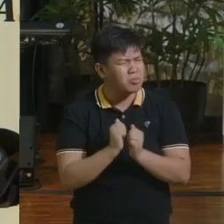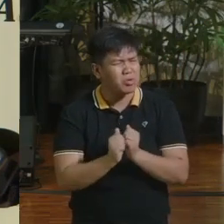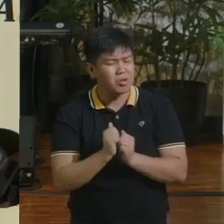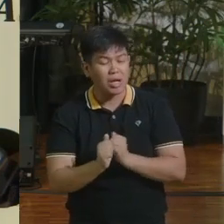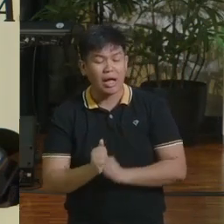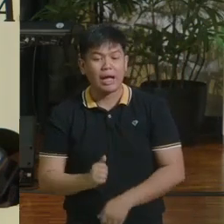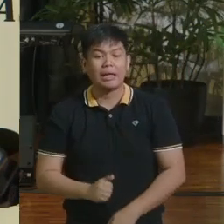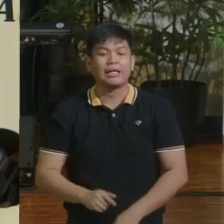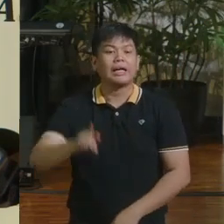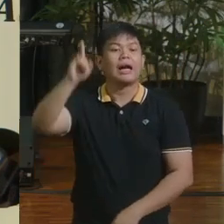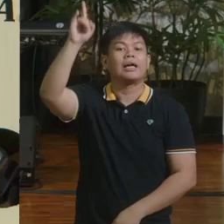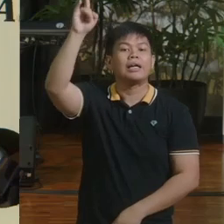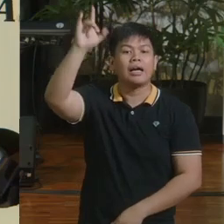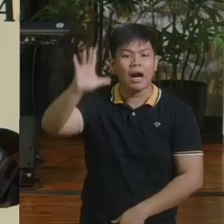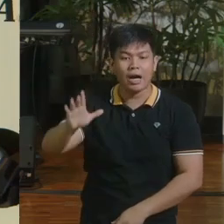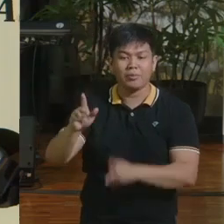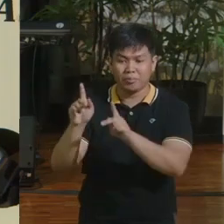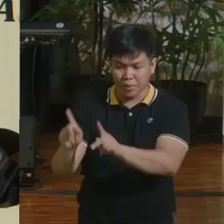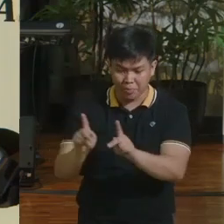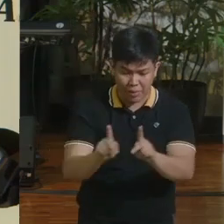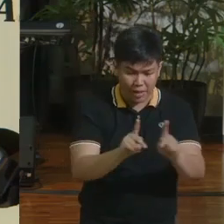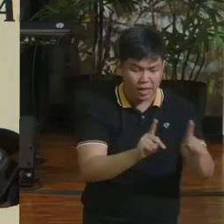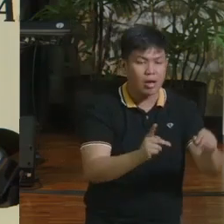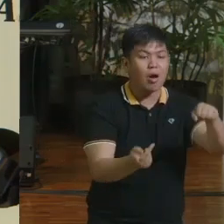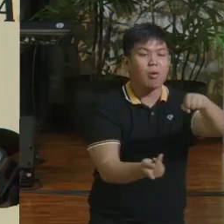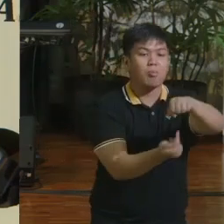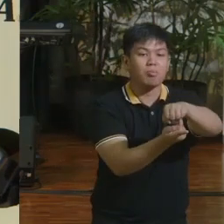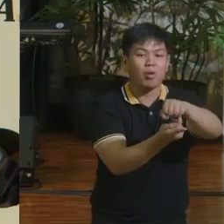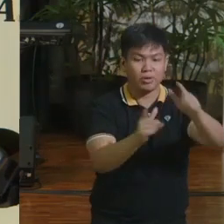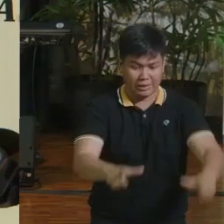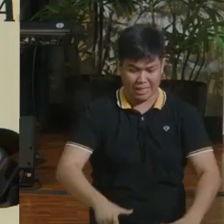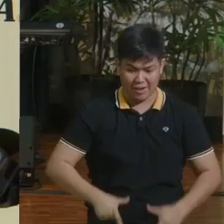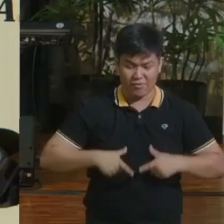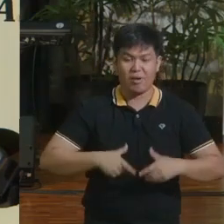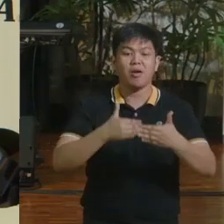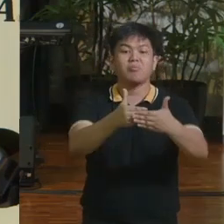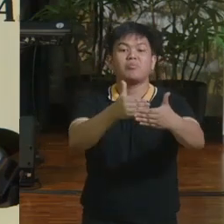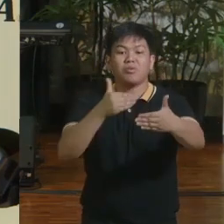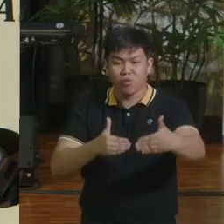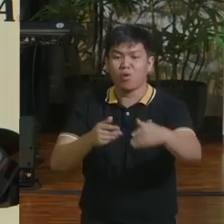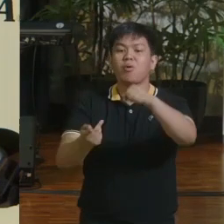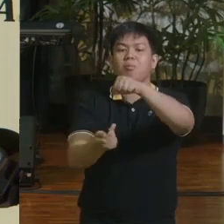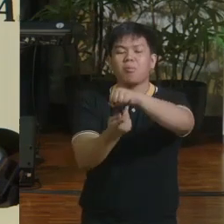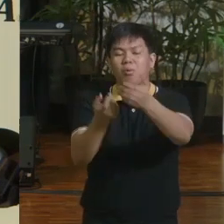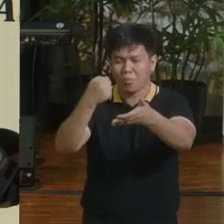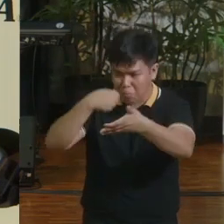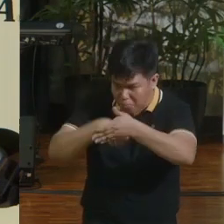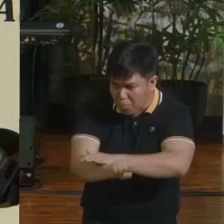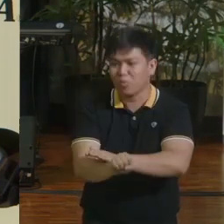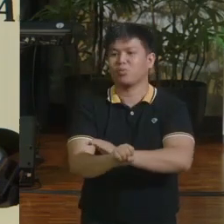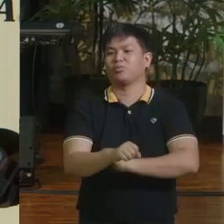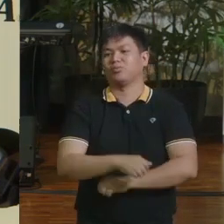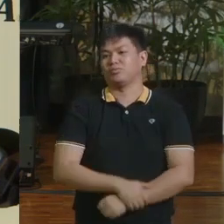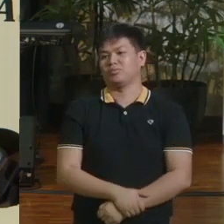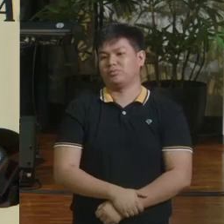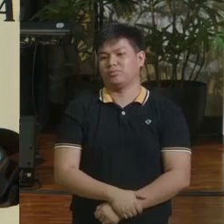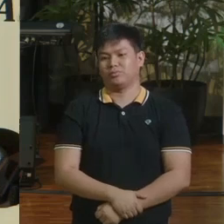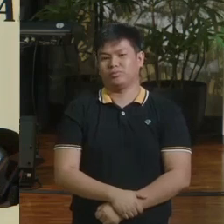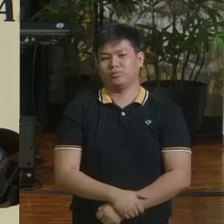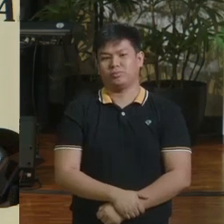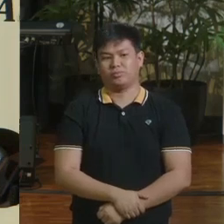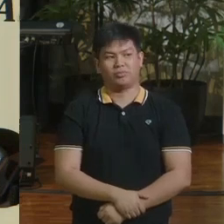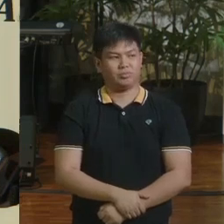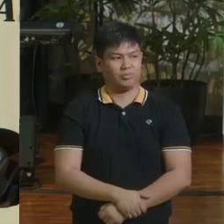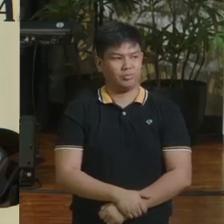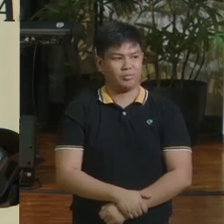Hinahanda na pala si Pablo mula pa sa kanyang, bago pa siya ipanganak. But when He who had set